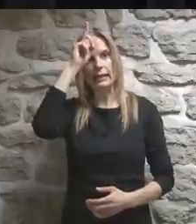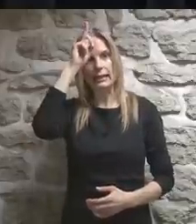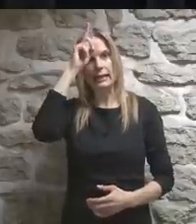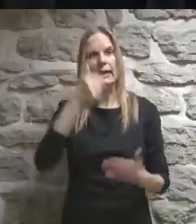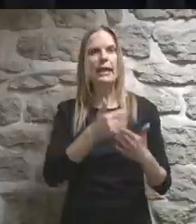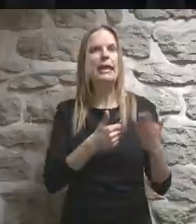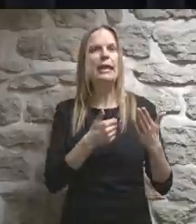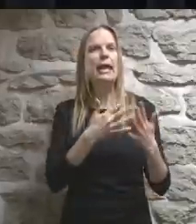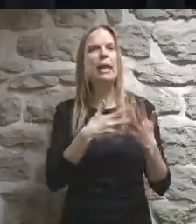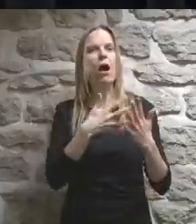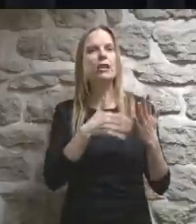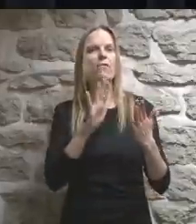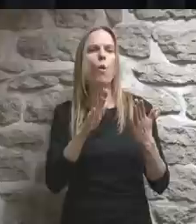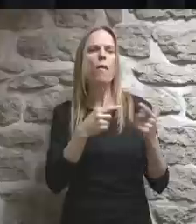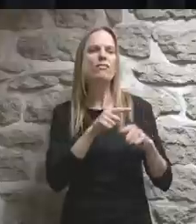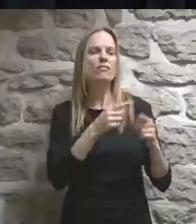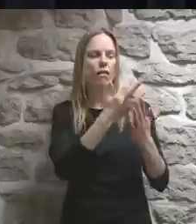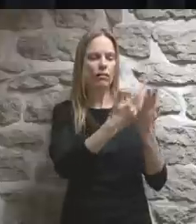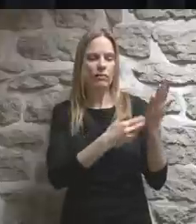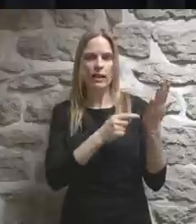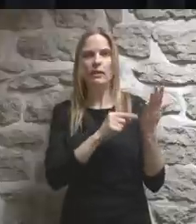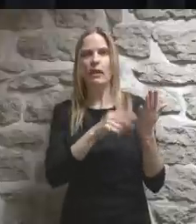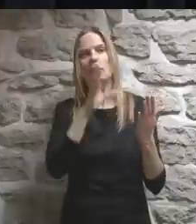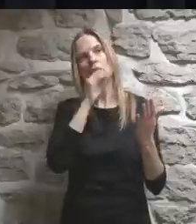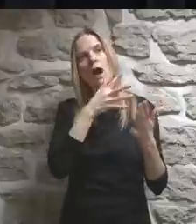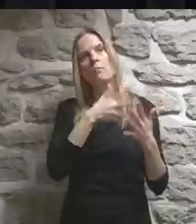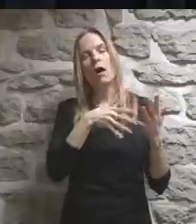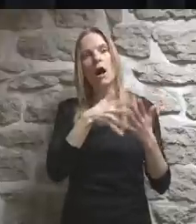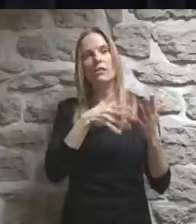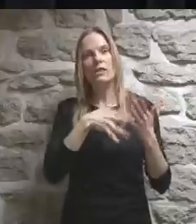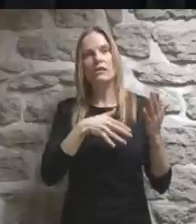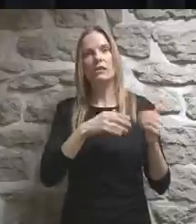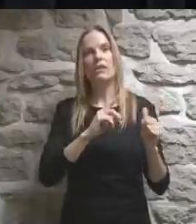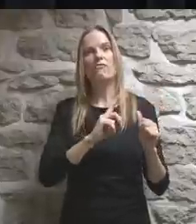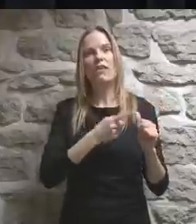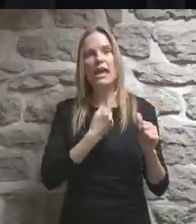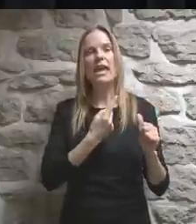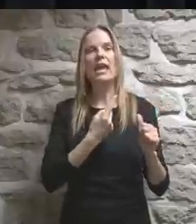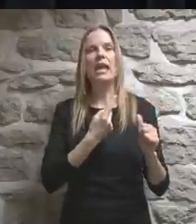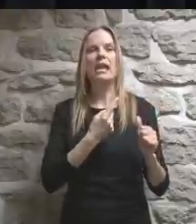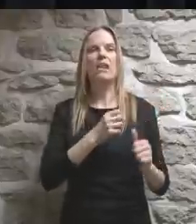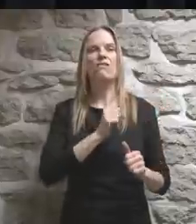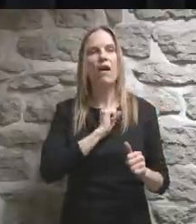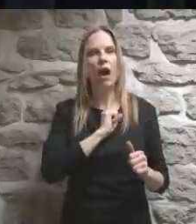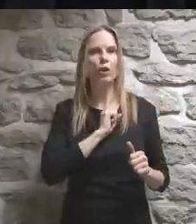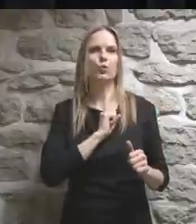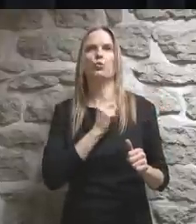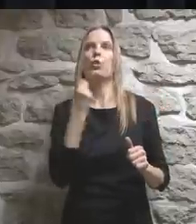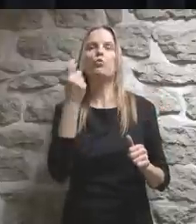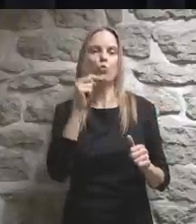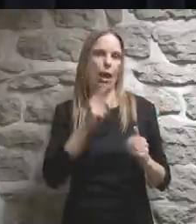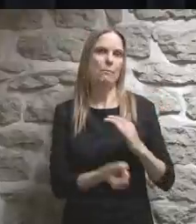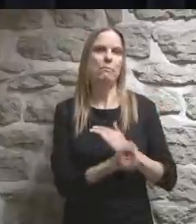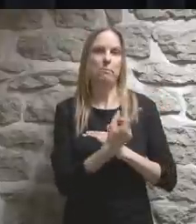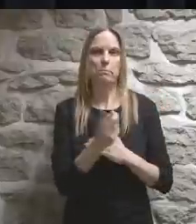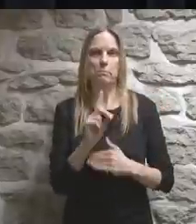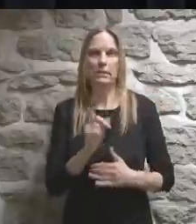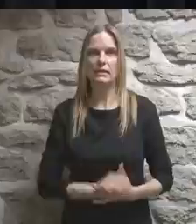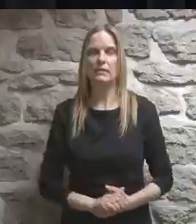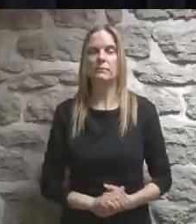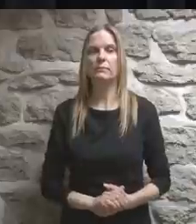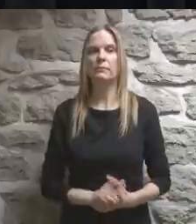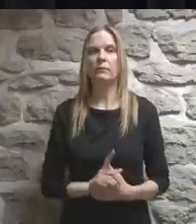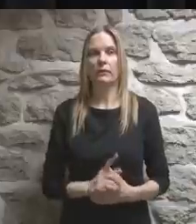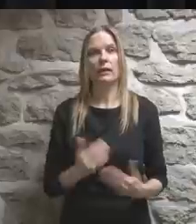riigieelarve strateegias saame siis arvestada veel selle vajadusega, mis tekib. Kuna